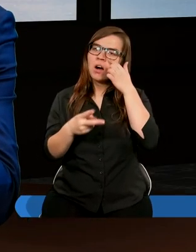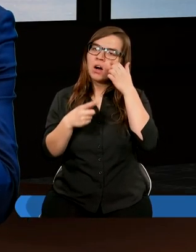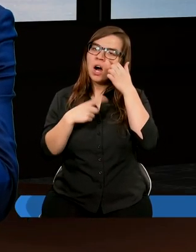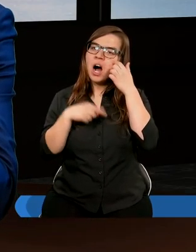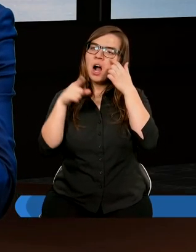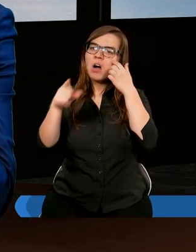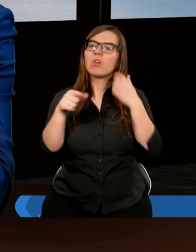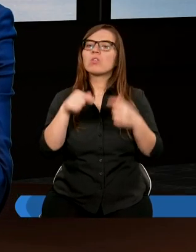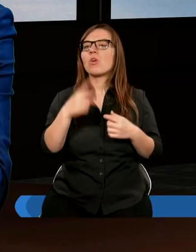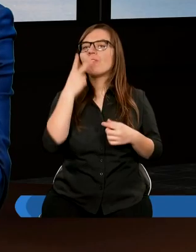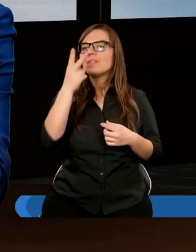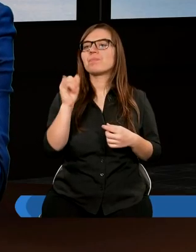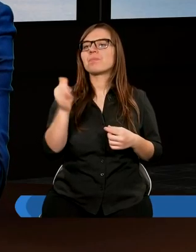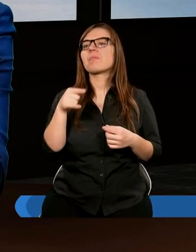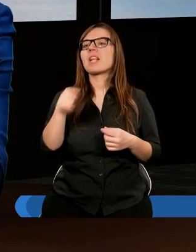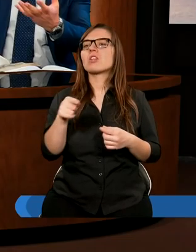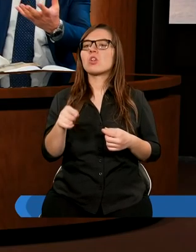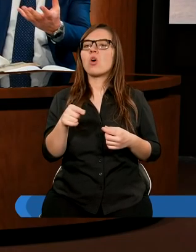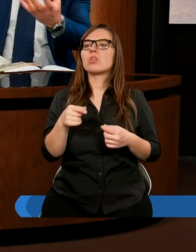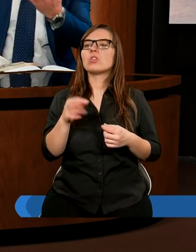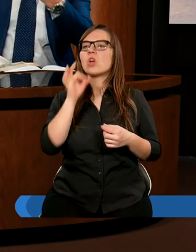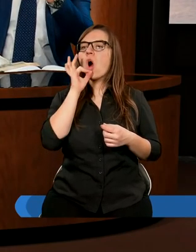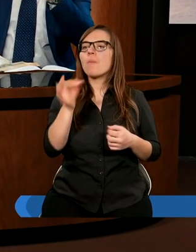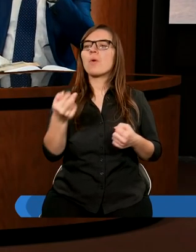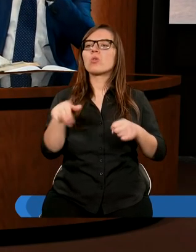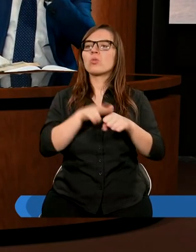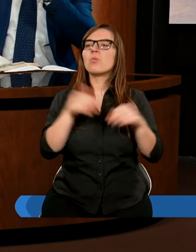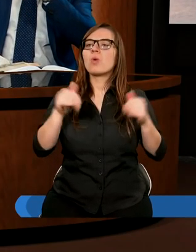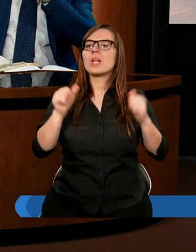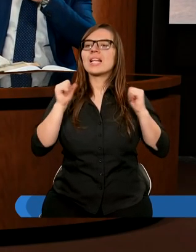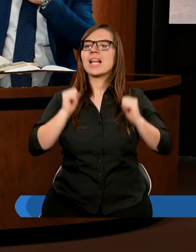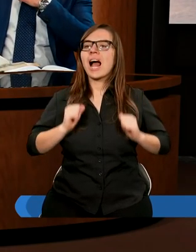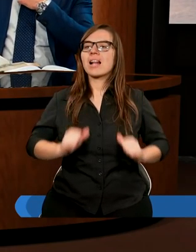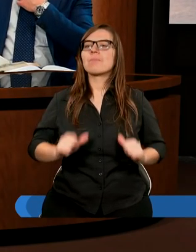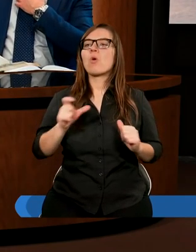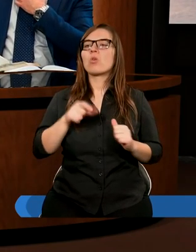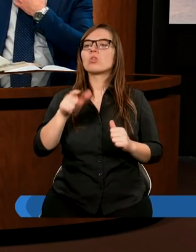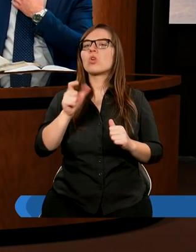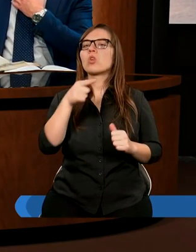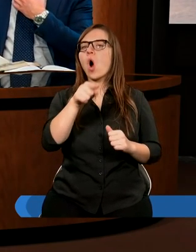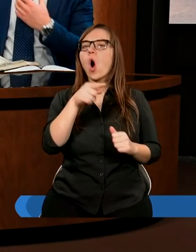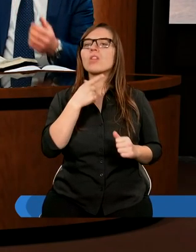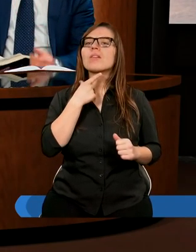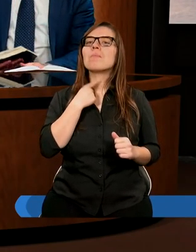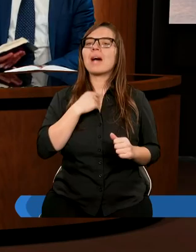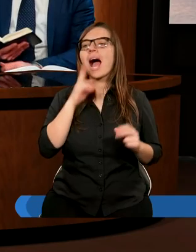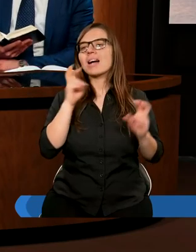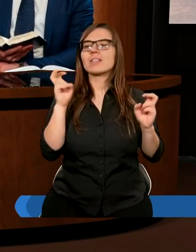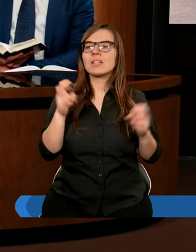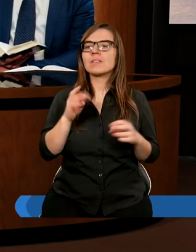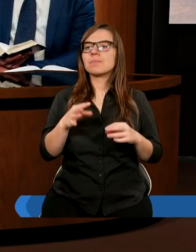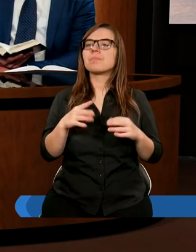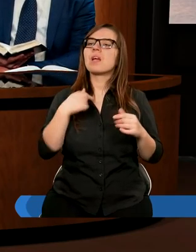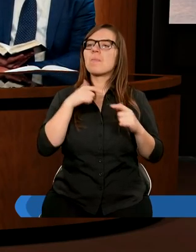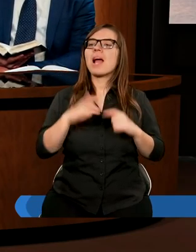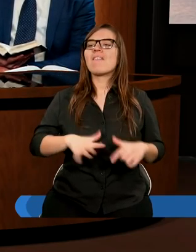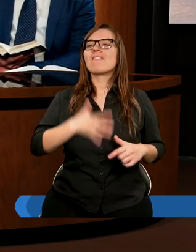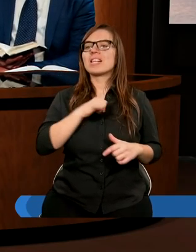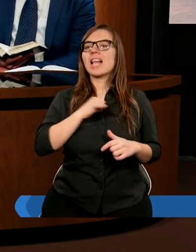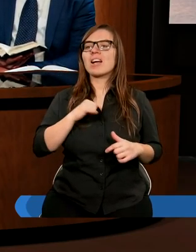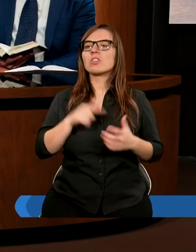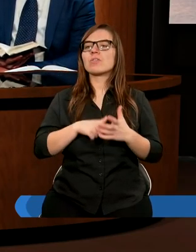ale on to widział jako dobra, które może zaspokoić to, co on pragnie, prawda? I mi się wydaje właśnie,